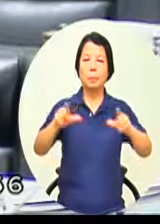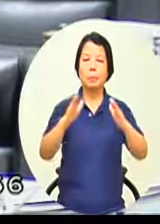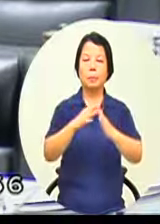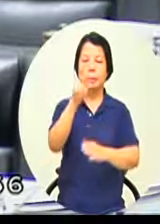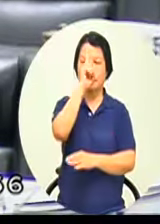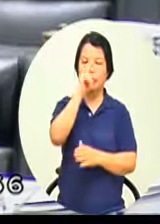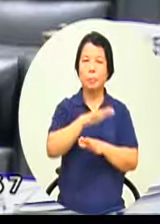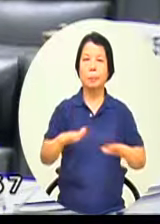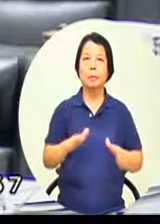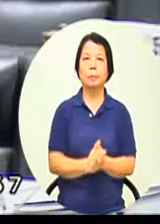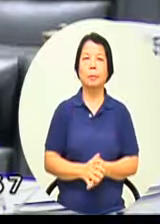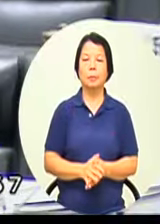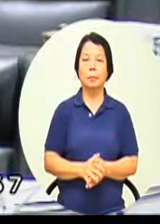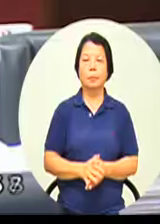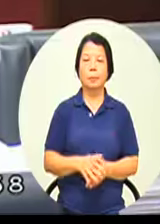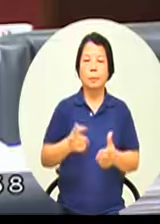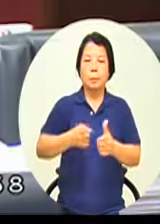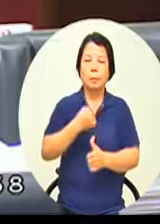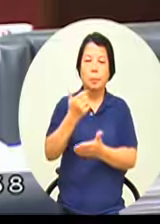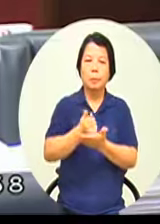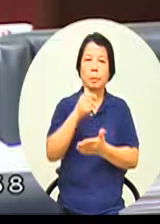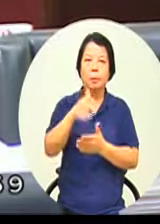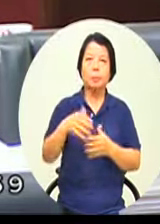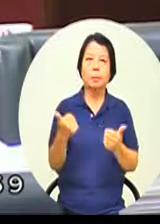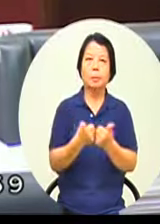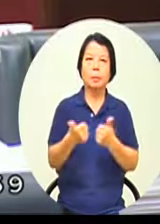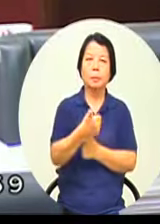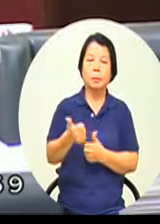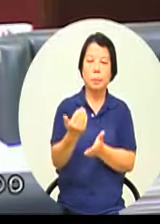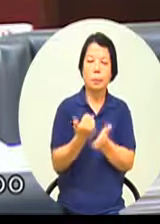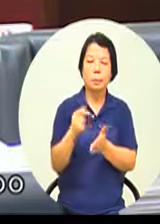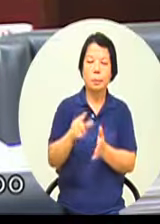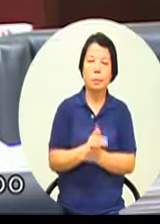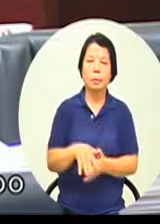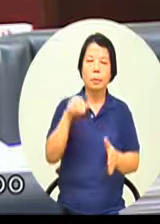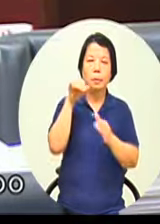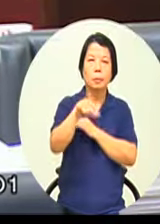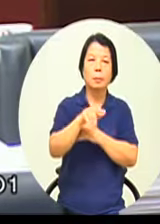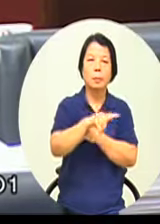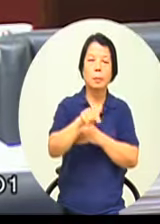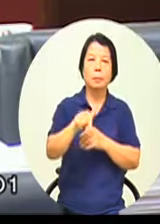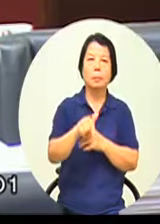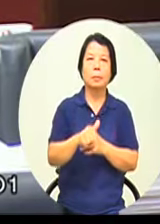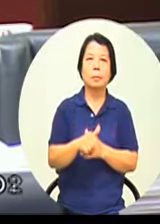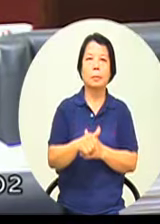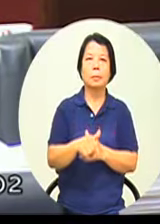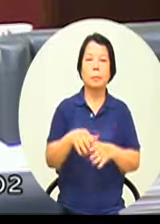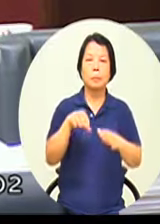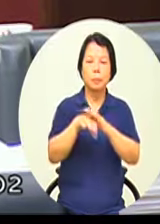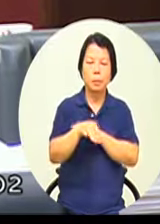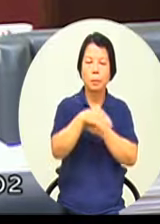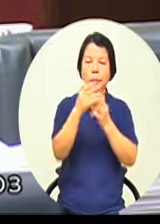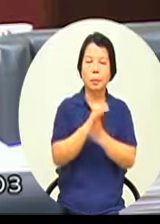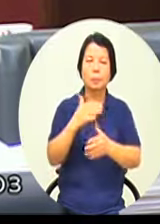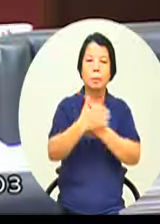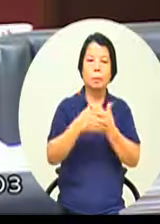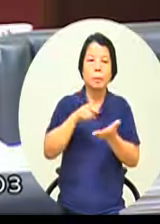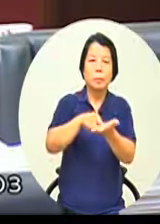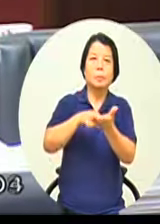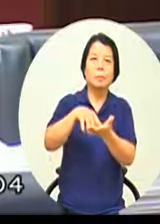我想首先我先就刚刚我们有议员提到。物产馆宝可梦的事哈，事实上我也有去